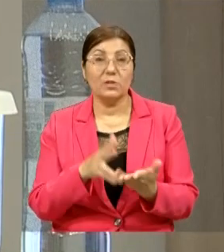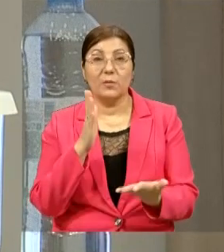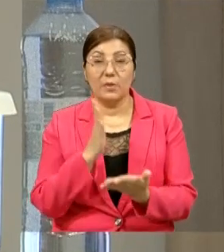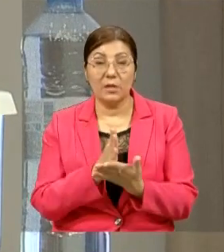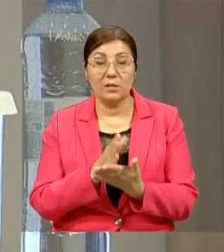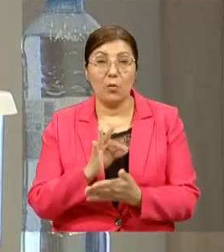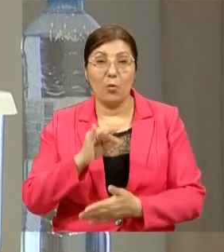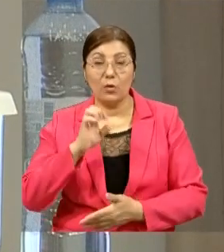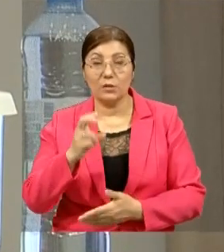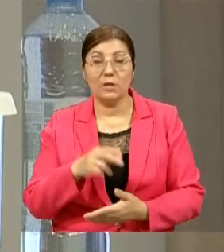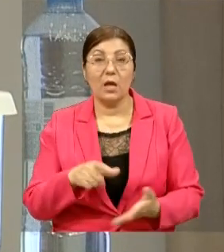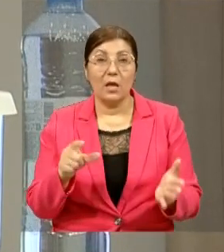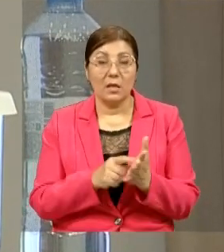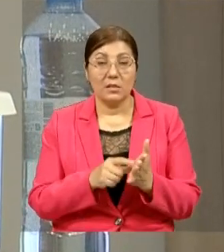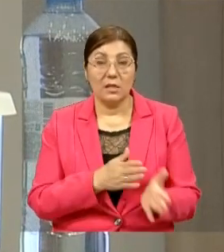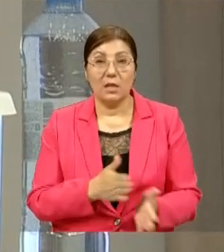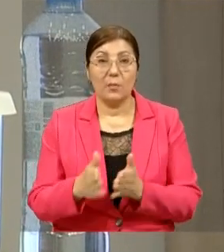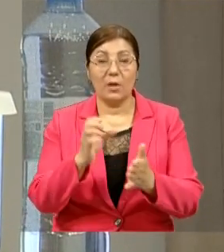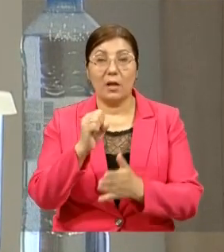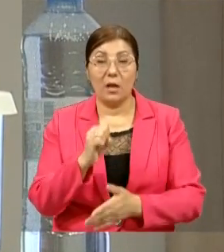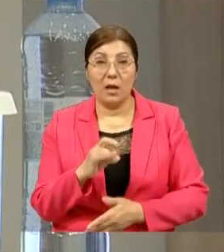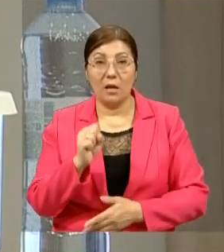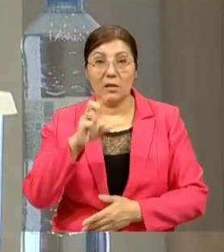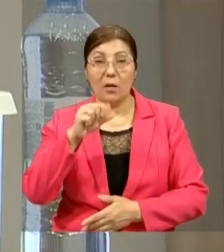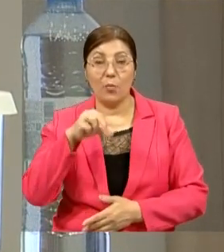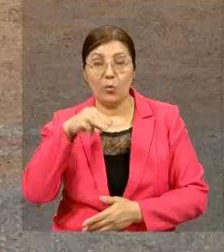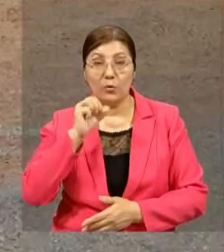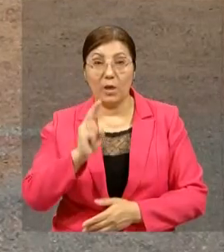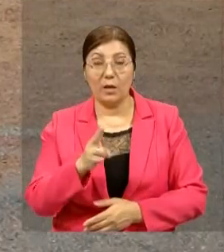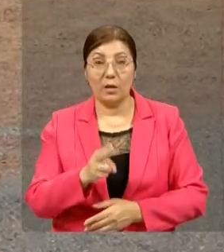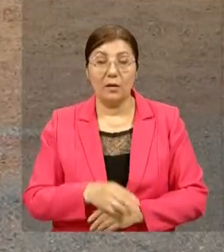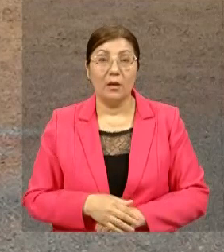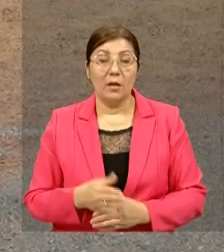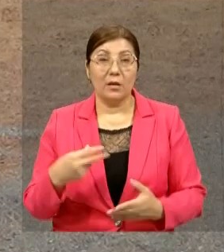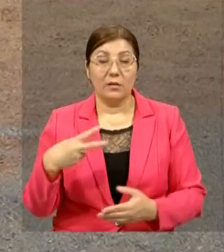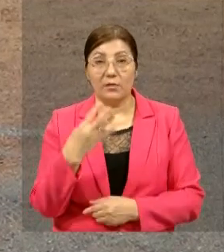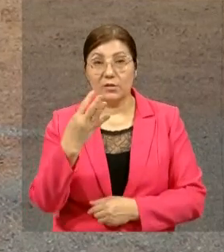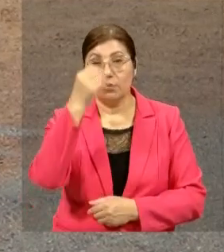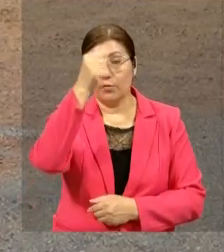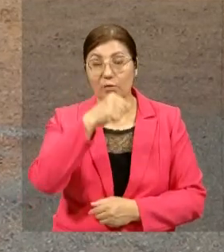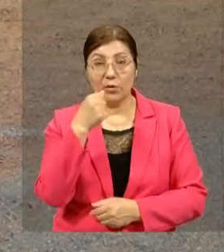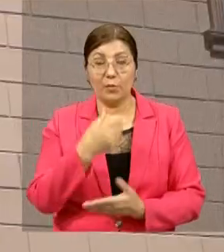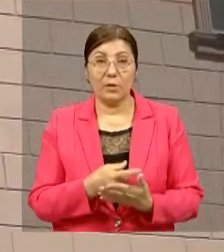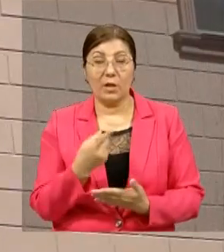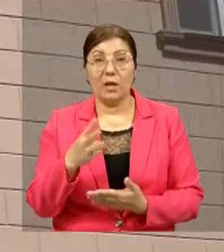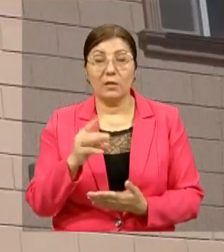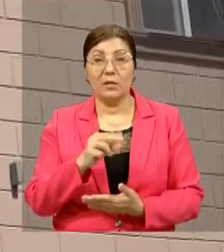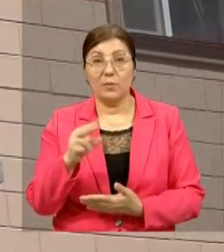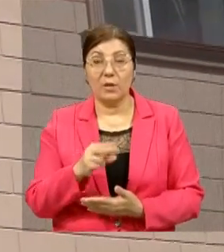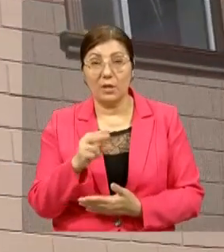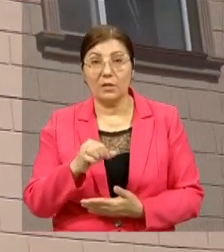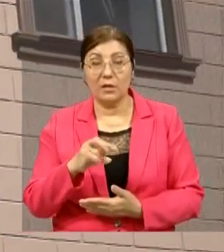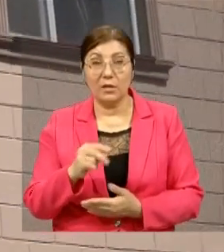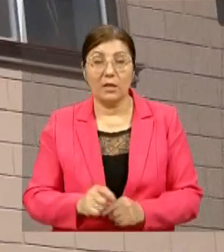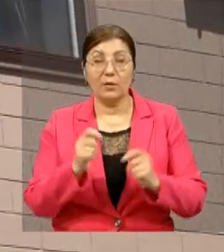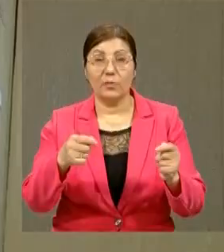трассе се на автодороге рабу Костанай п вдоль трассы арау в 2024 году на 1 МР 300 млн тенге откроют